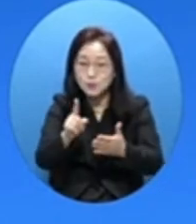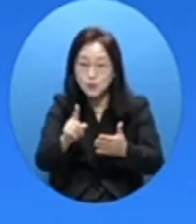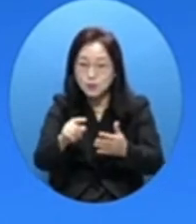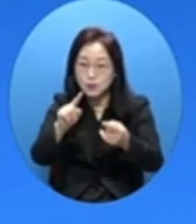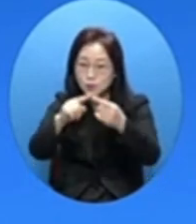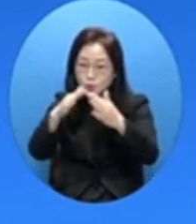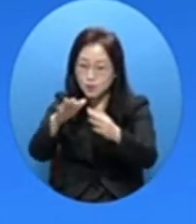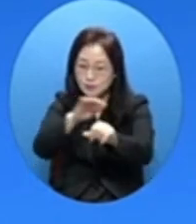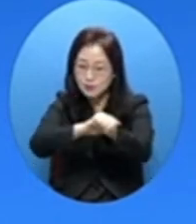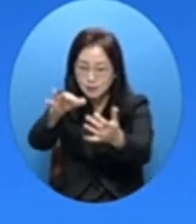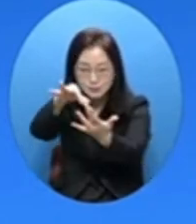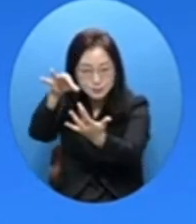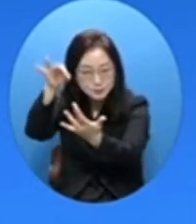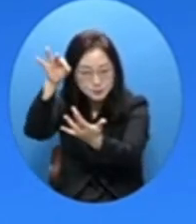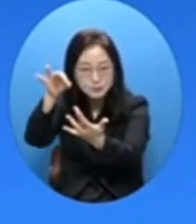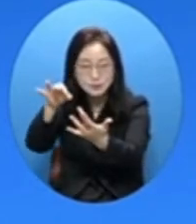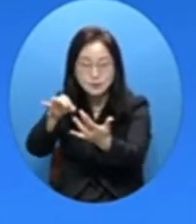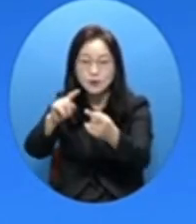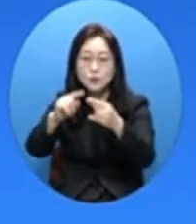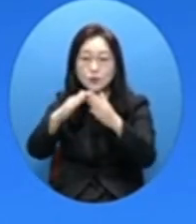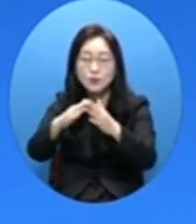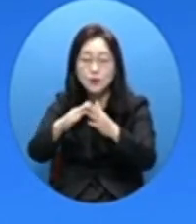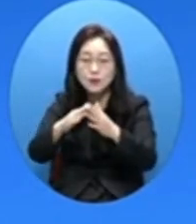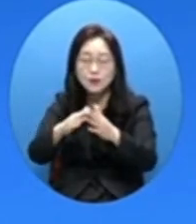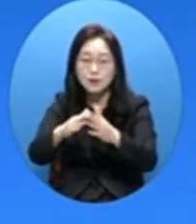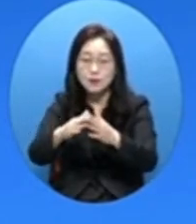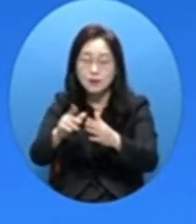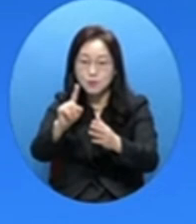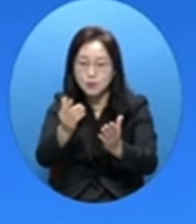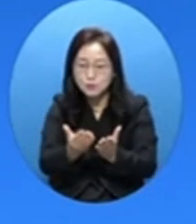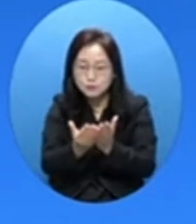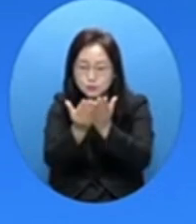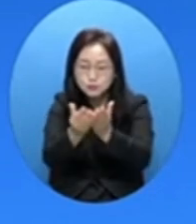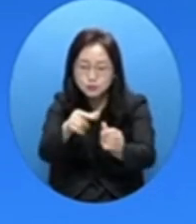것입니다. 교회는 구원의 방주요 축복의 통로입니다.